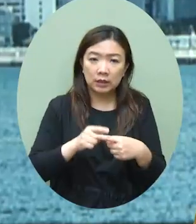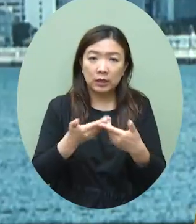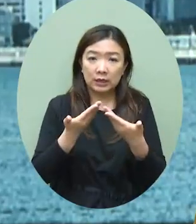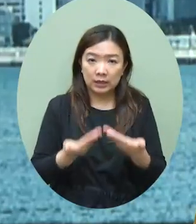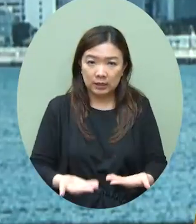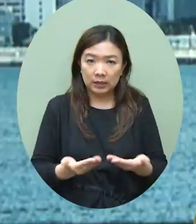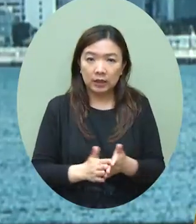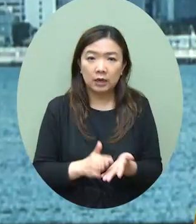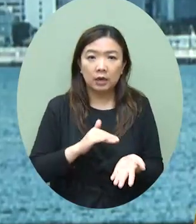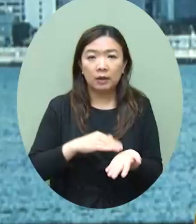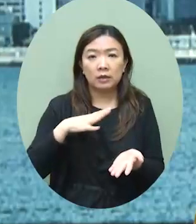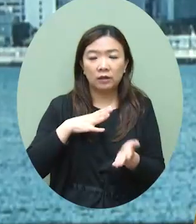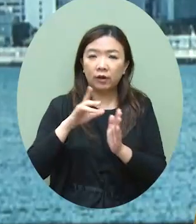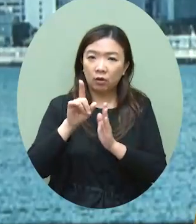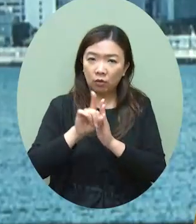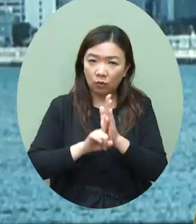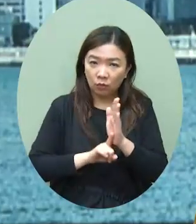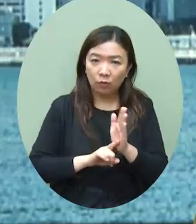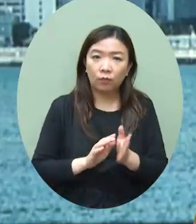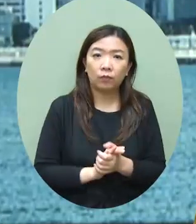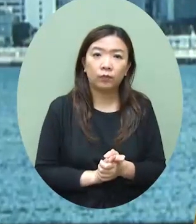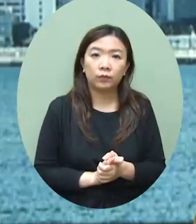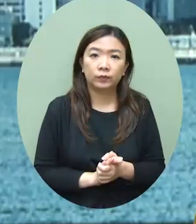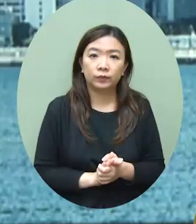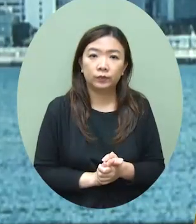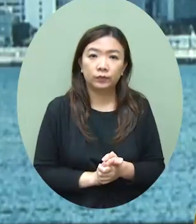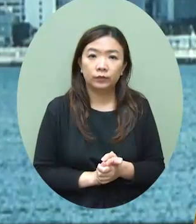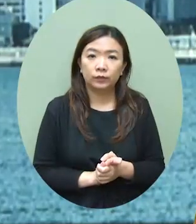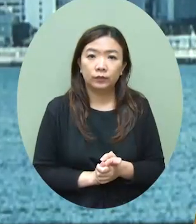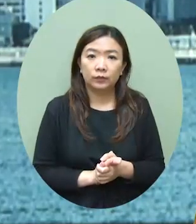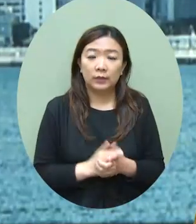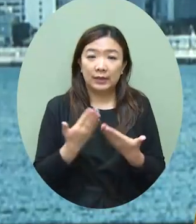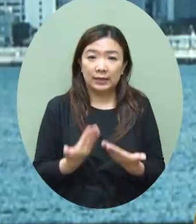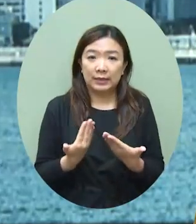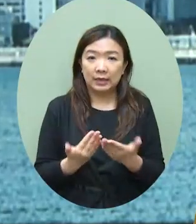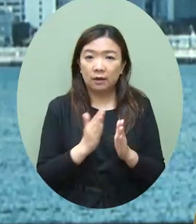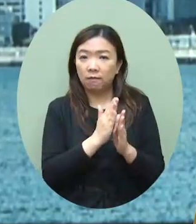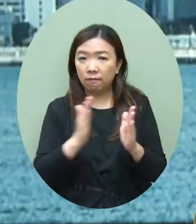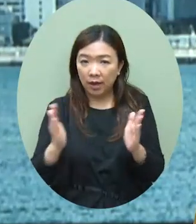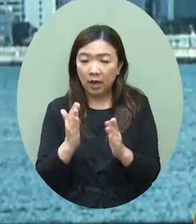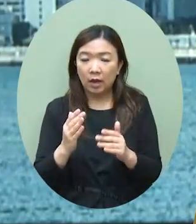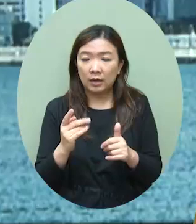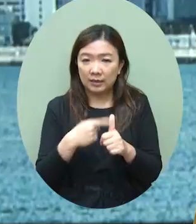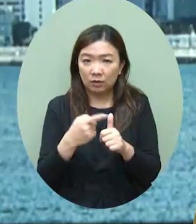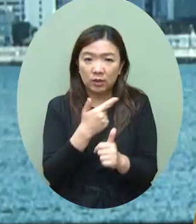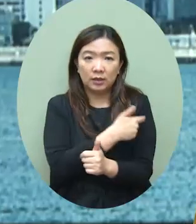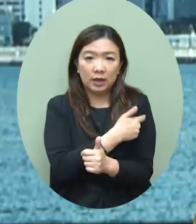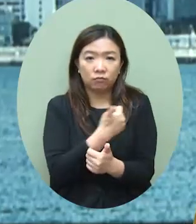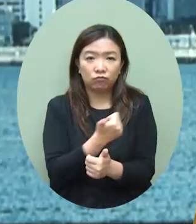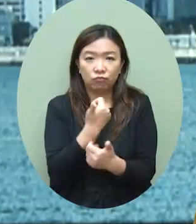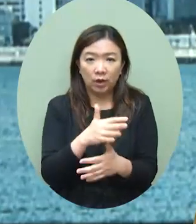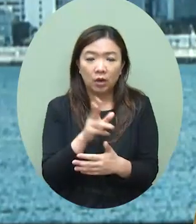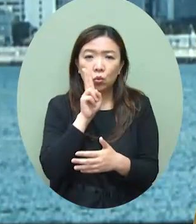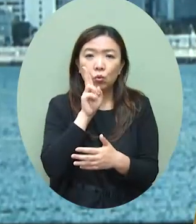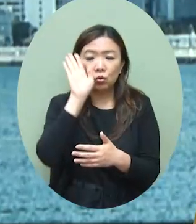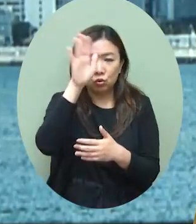時間嘅疫情下降呢個空窗期就去打好晒針嚇。咁所以第6波嚟